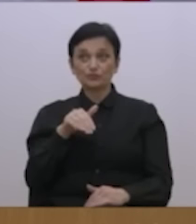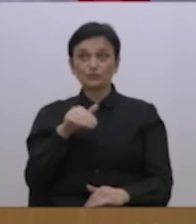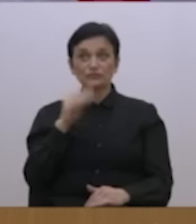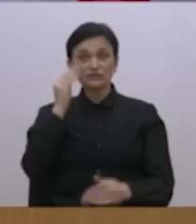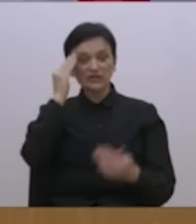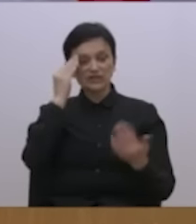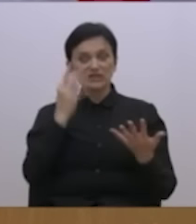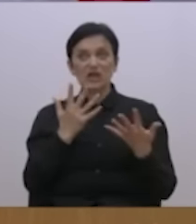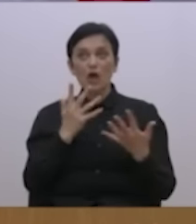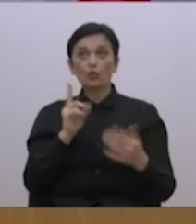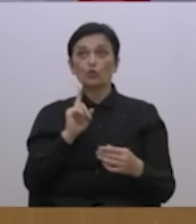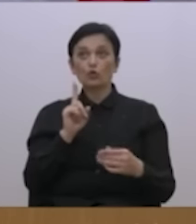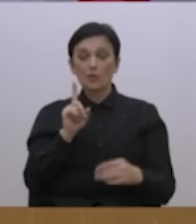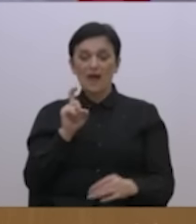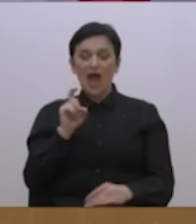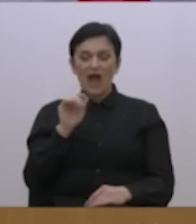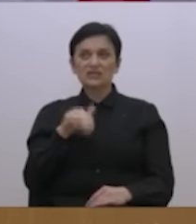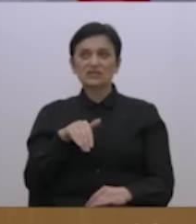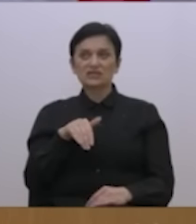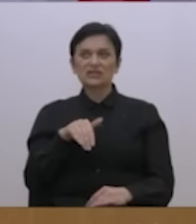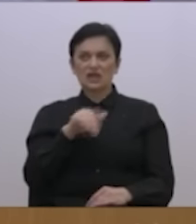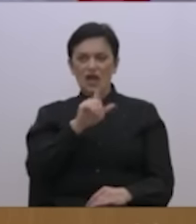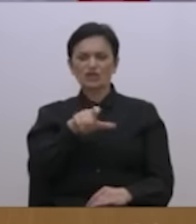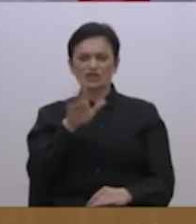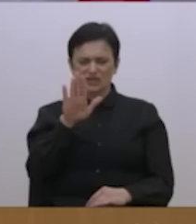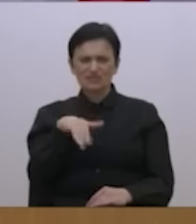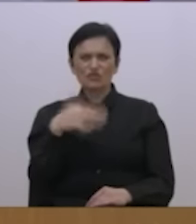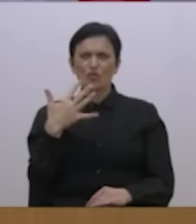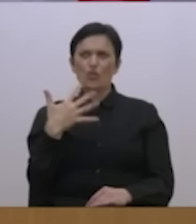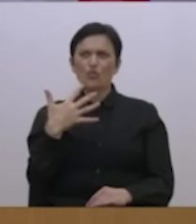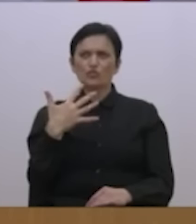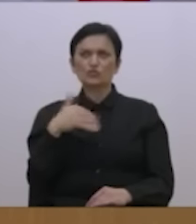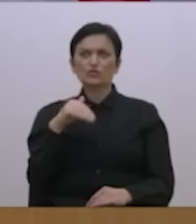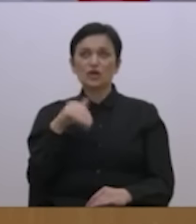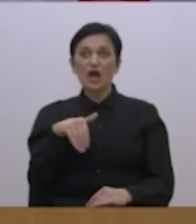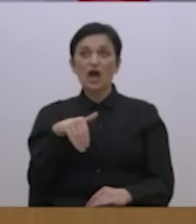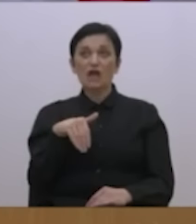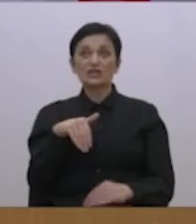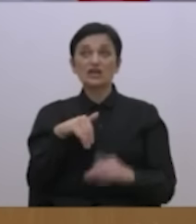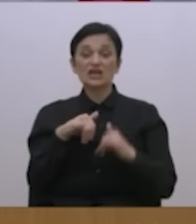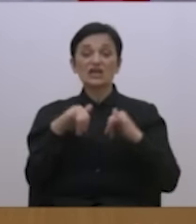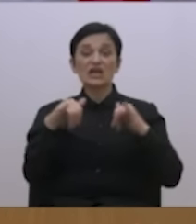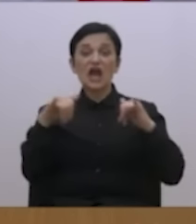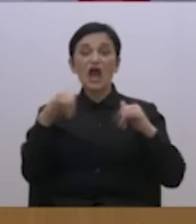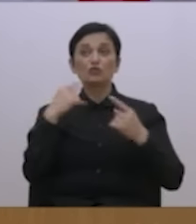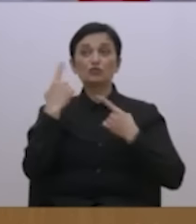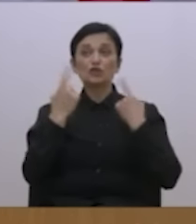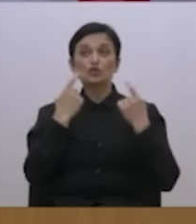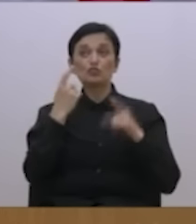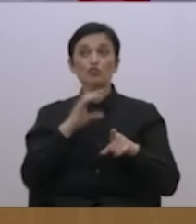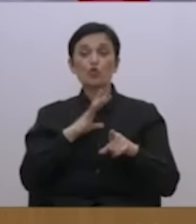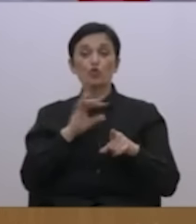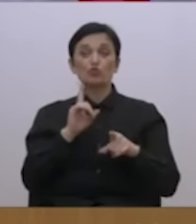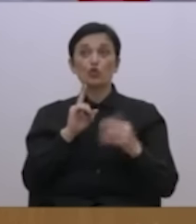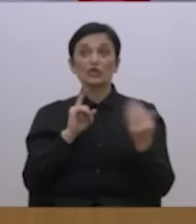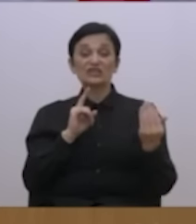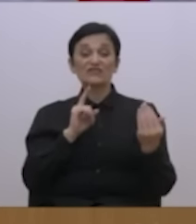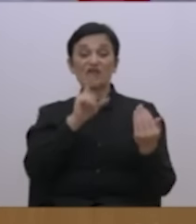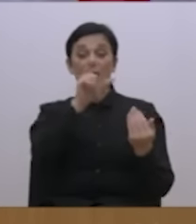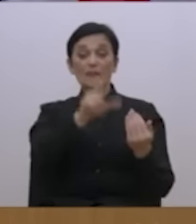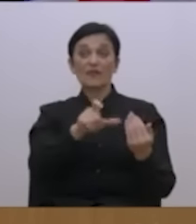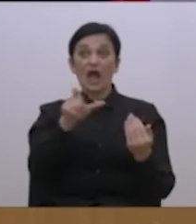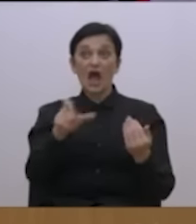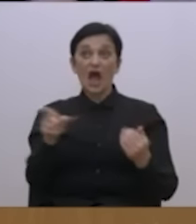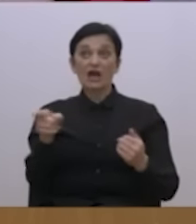წარმოვიდგინოთ რომ 100,000 კაცი ყოფილიყო, გინდა 50,000. გავრცელებული იყო ინფორმაცია რომ თქვენ ამ ადამიანებს,